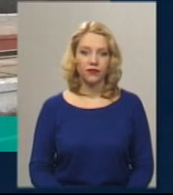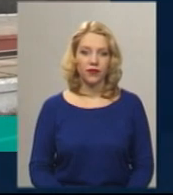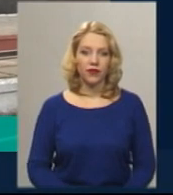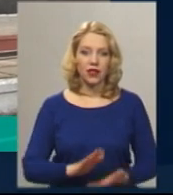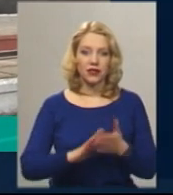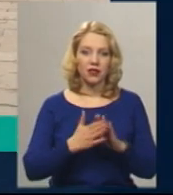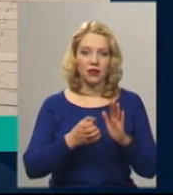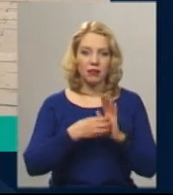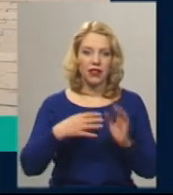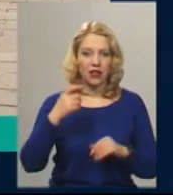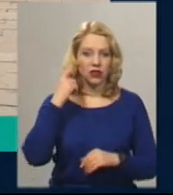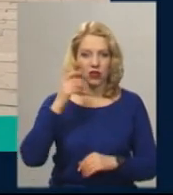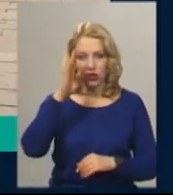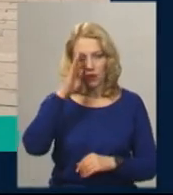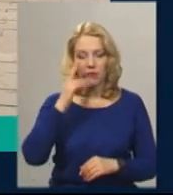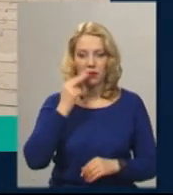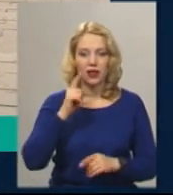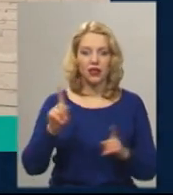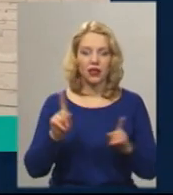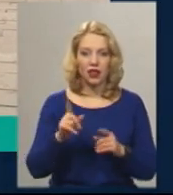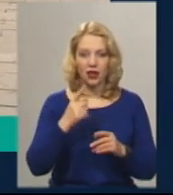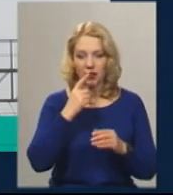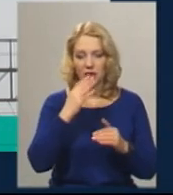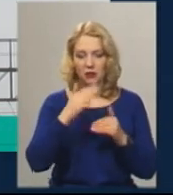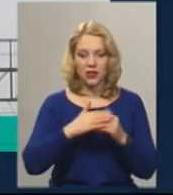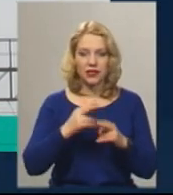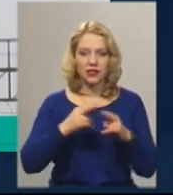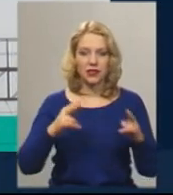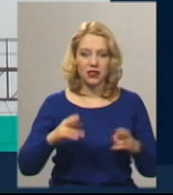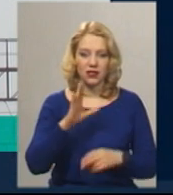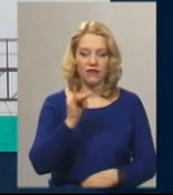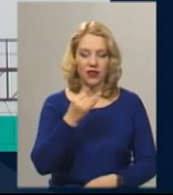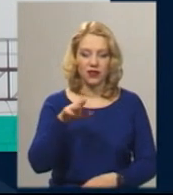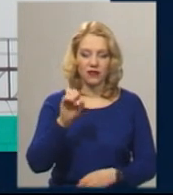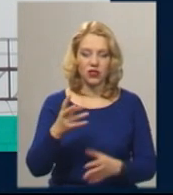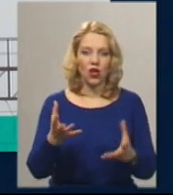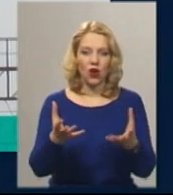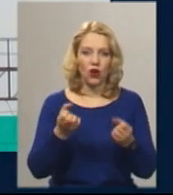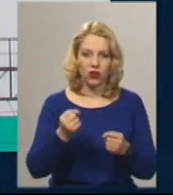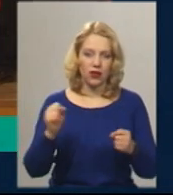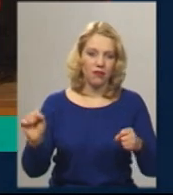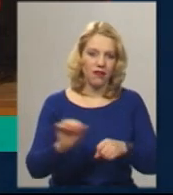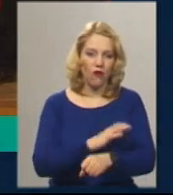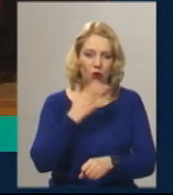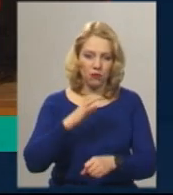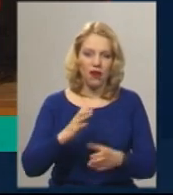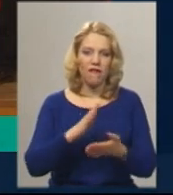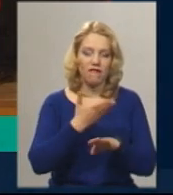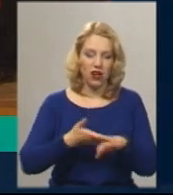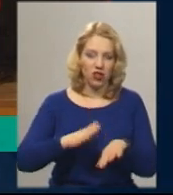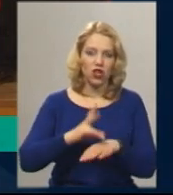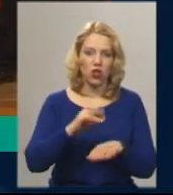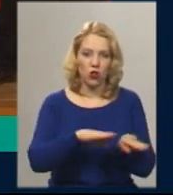Стан 15-річного підлітка, який вчора неподалік станції Війтівці Волочиського району отримав опіки, важкий, але стабільний. Єдиний в